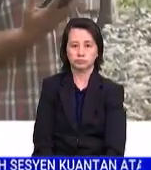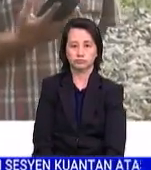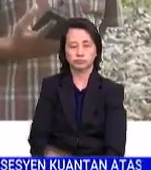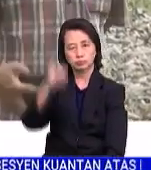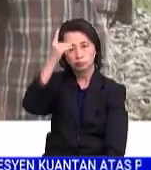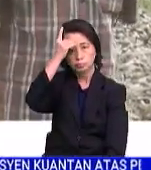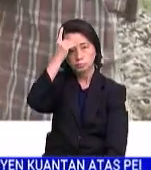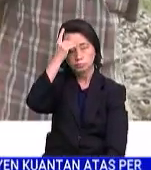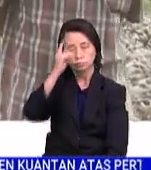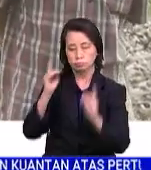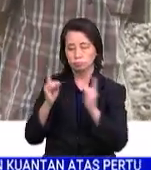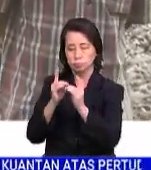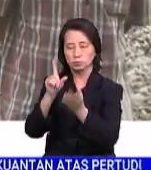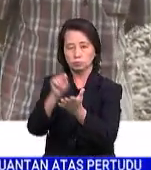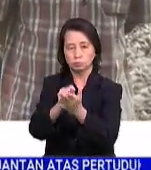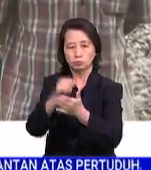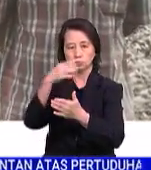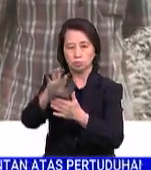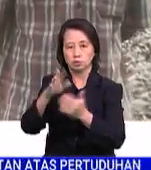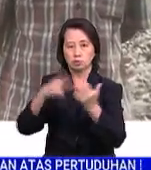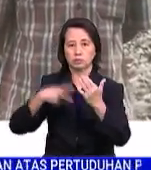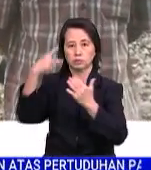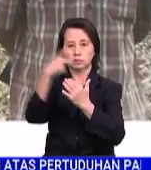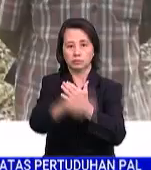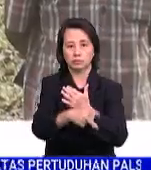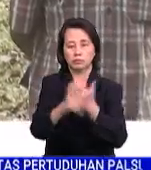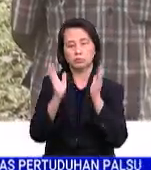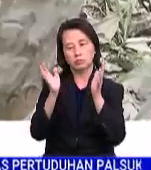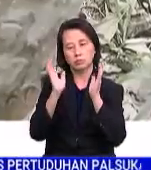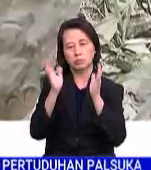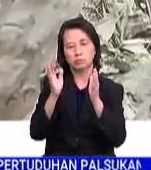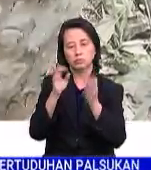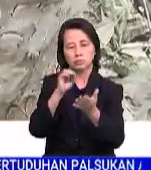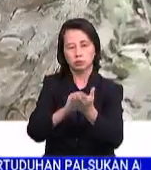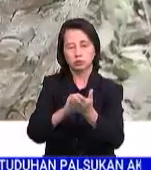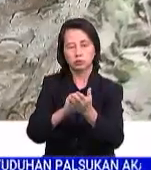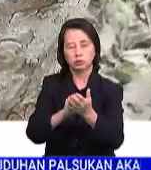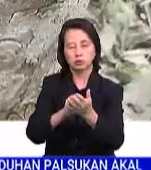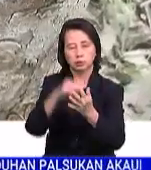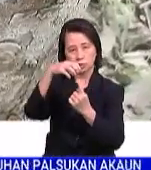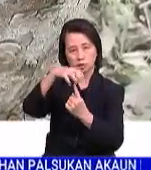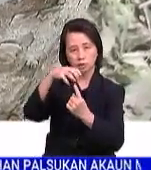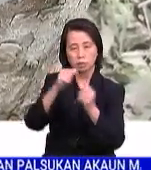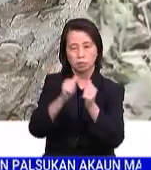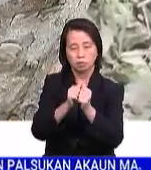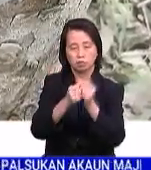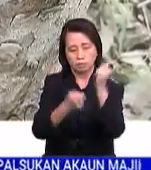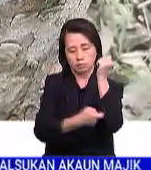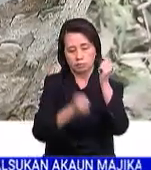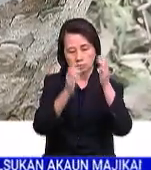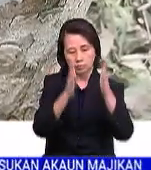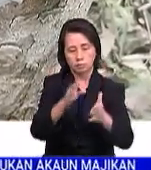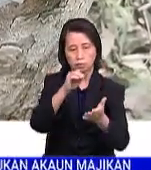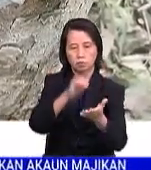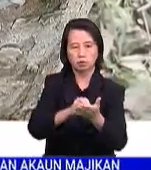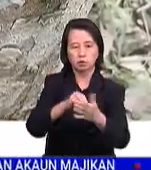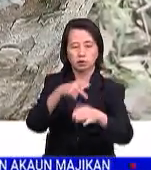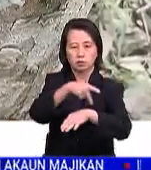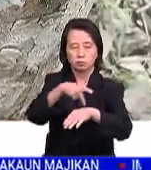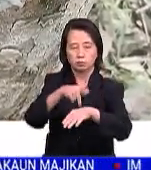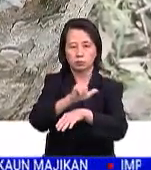Dato' Ahmad Nazlan ditemui media selepas program Sembang Getah di Warung bersama pekebun kecil getah di Pulau Tuba,